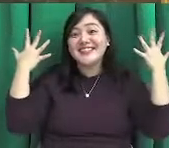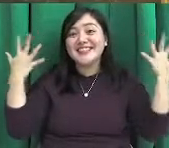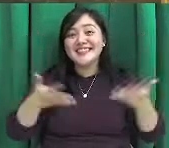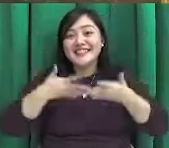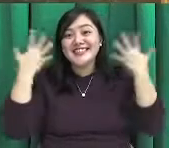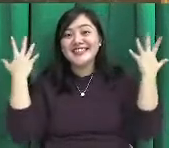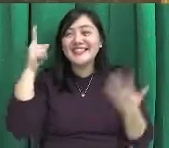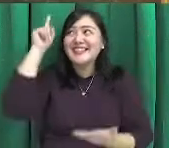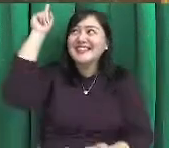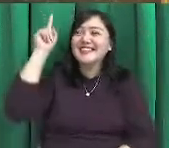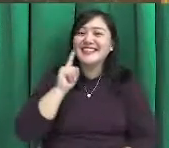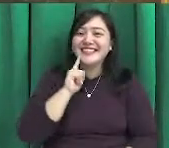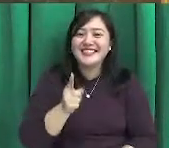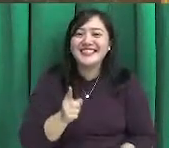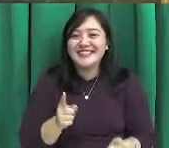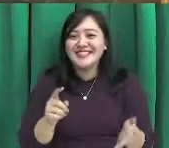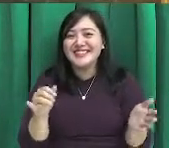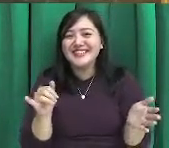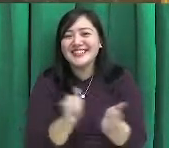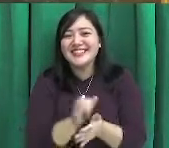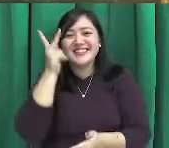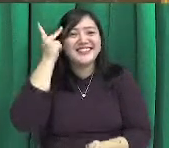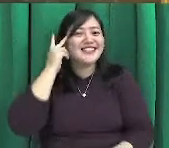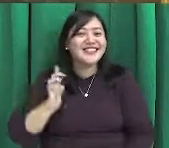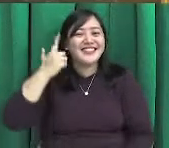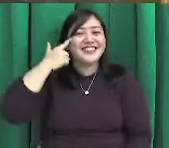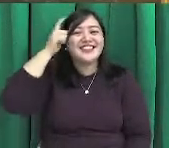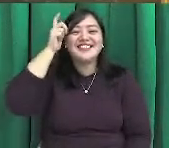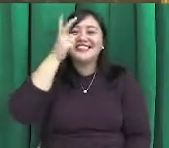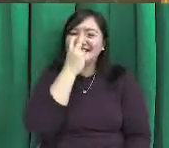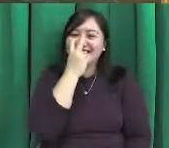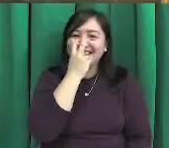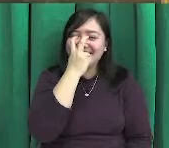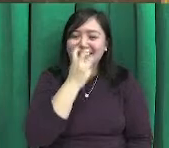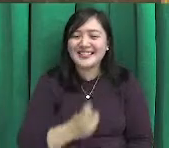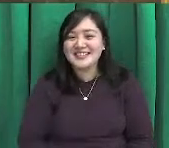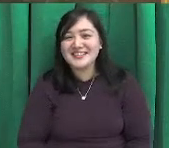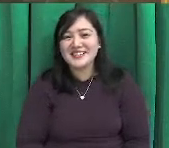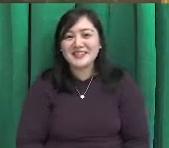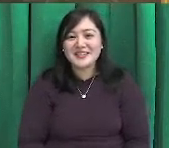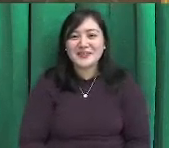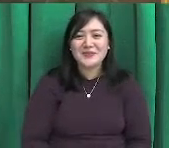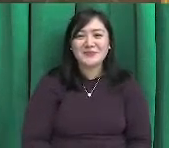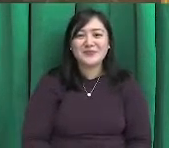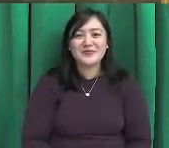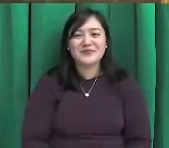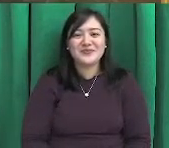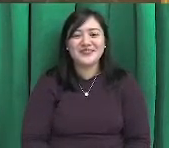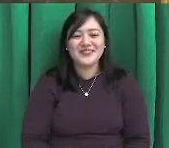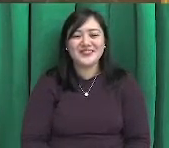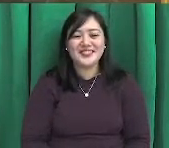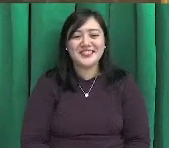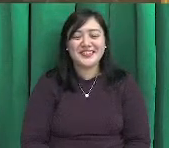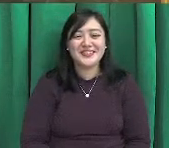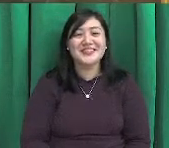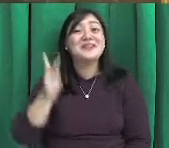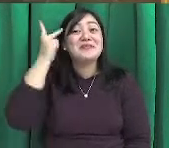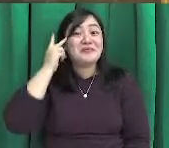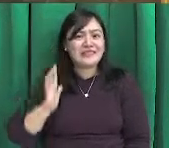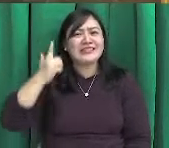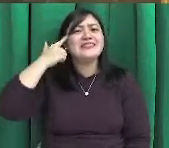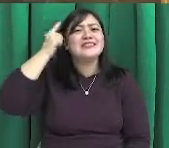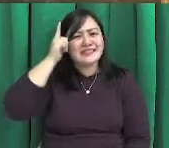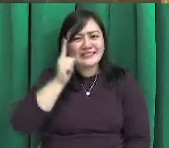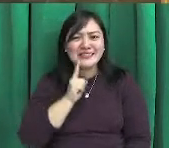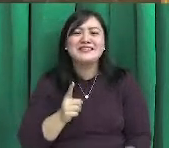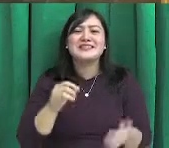beses ako natatakit dyan eh. Nakakatakit, opo. Guwapito yan talaga. Guwapito yan.